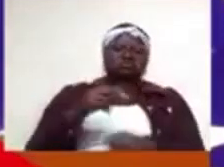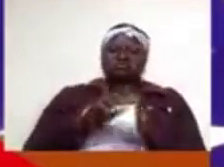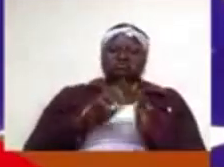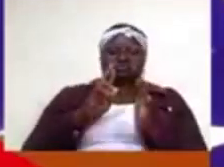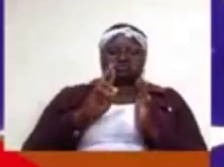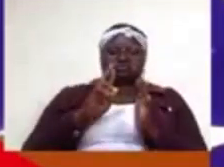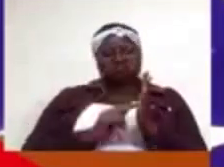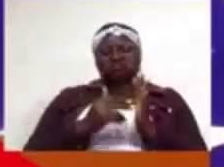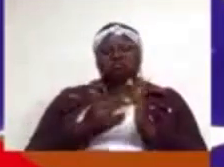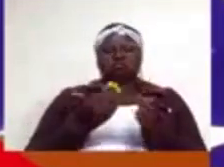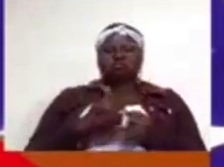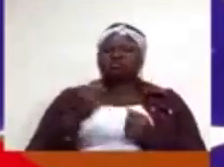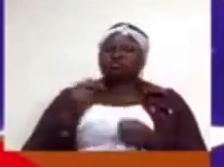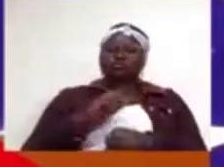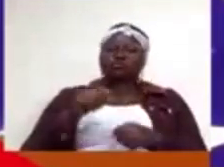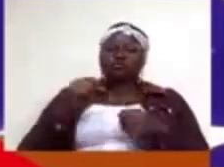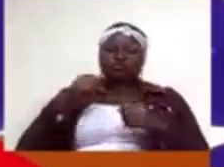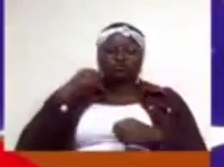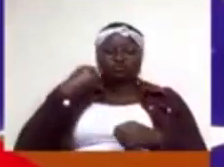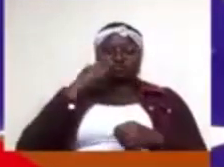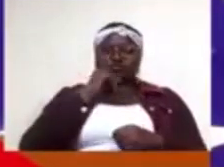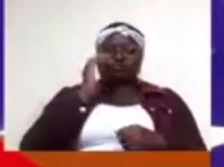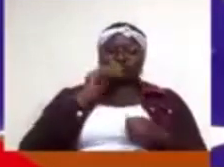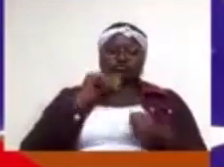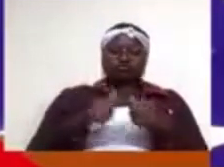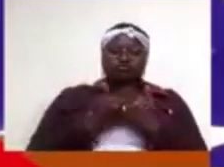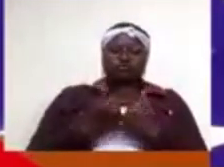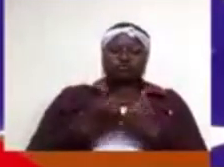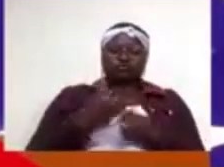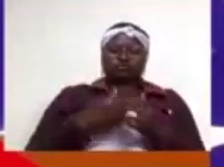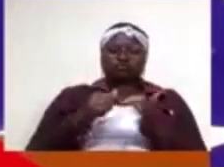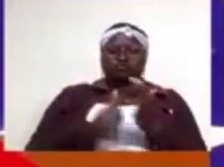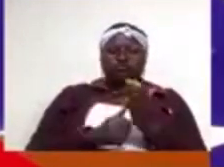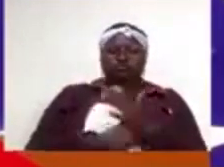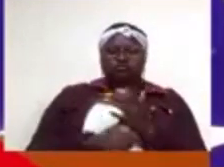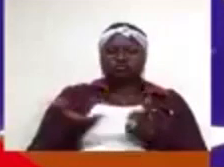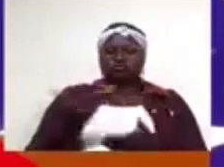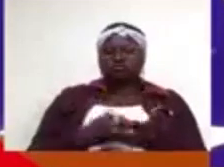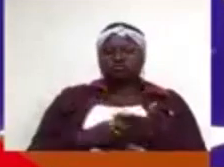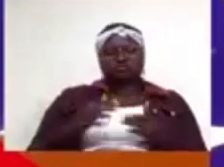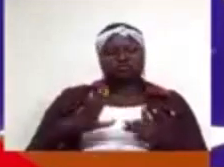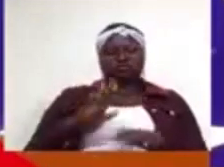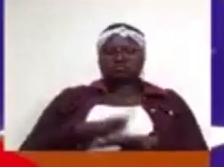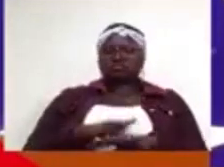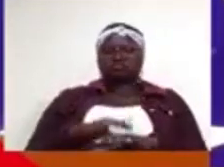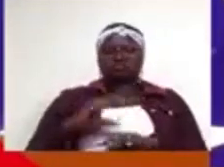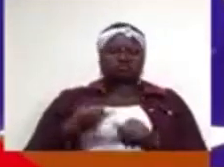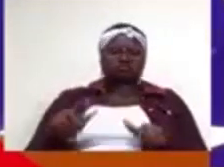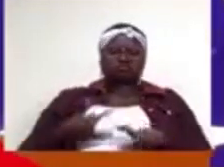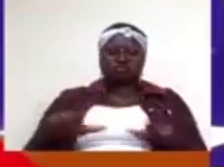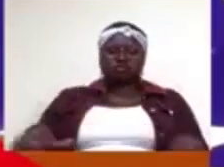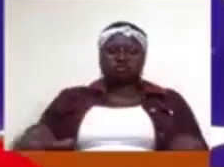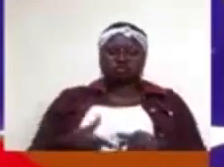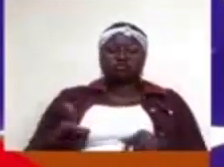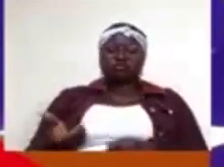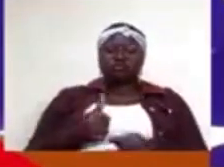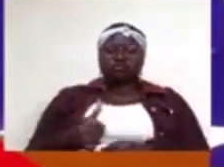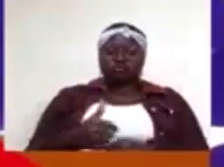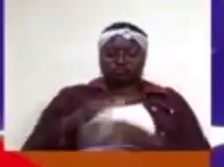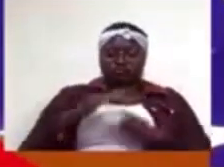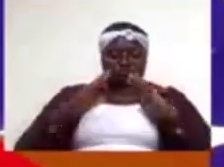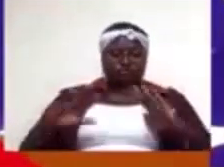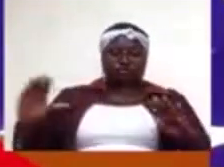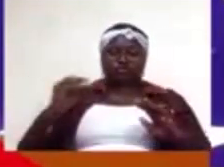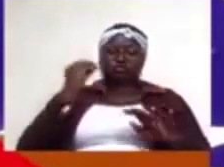muciiri setup ya mucii ina thina kugo mwana ucio acuthiriri akona atiriri hatire handu hega guti oko ni muci kuria njagi